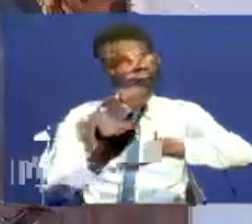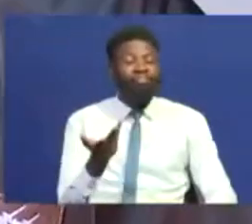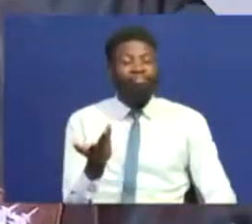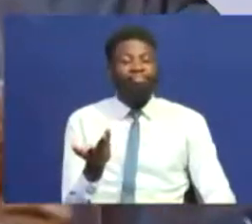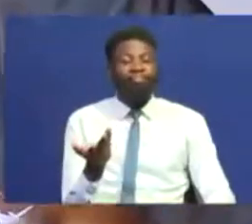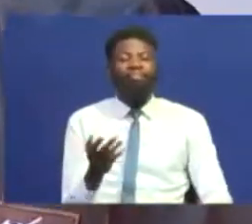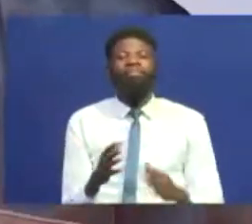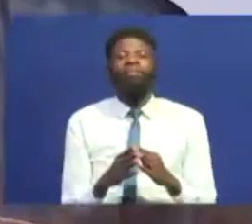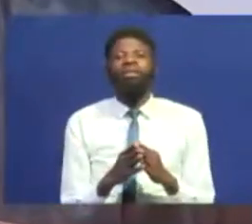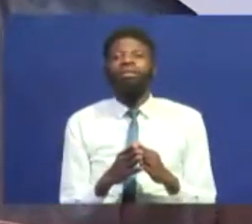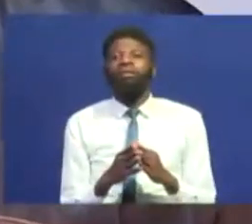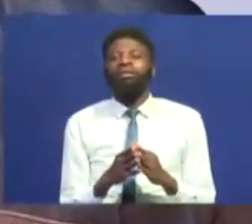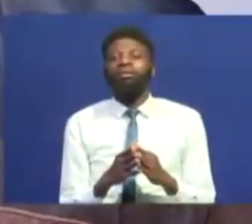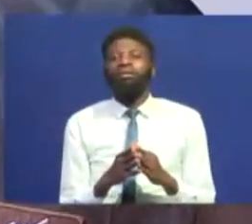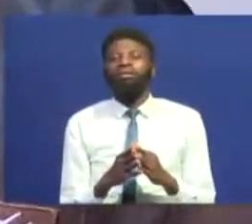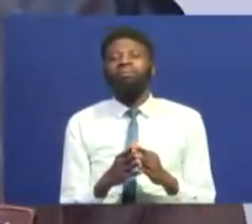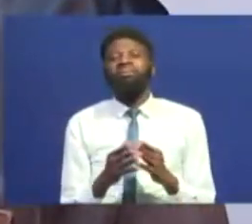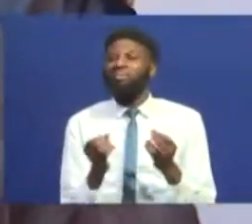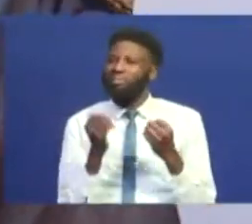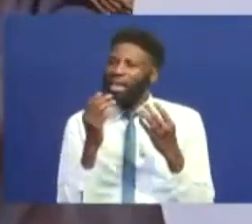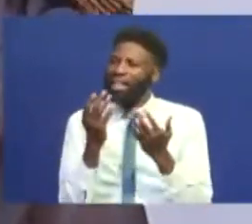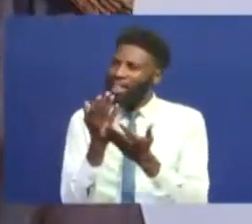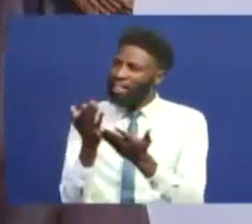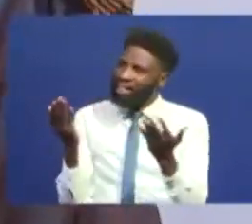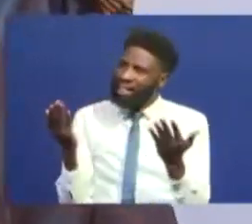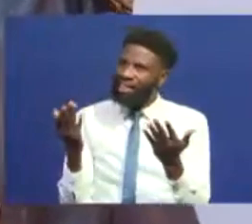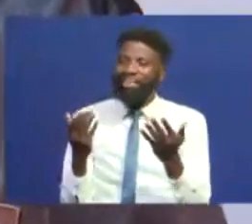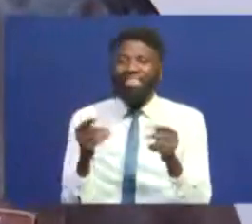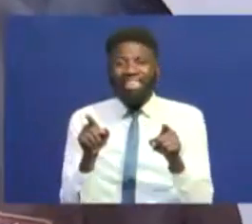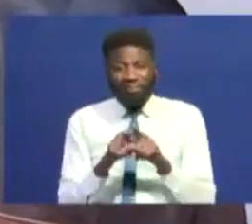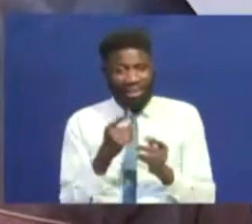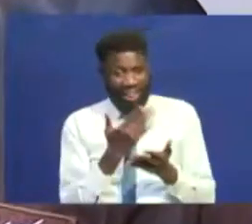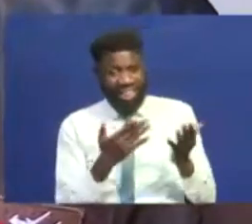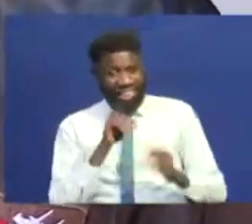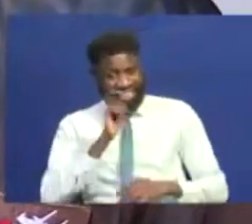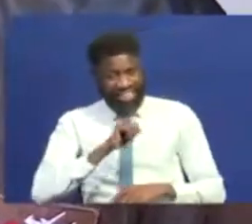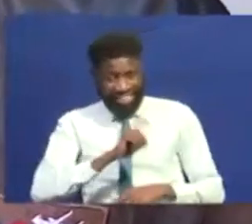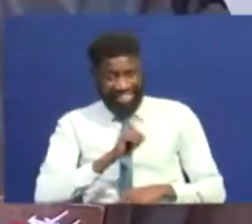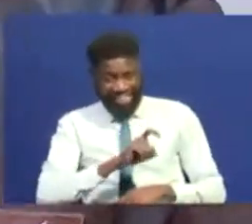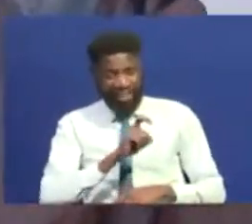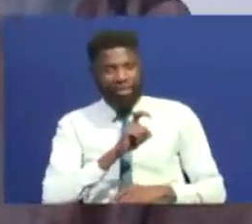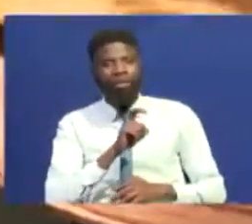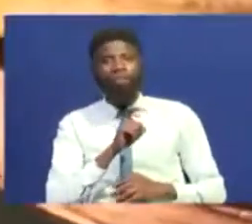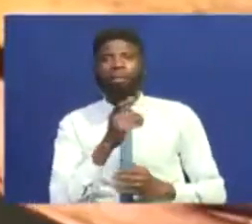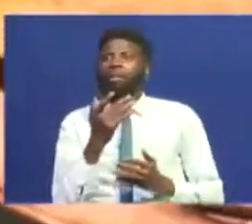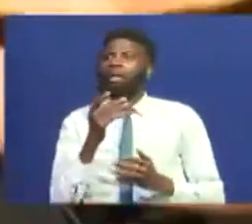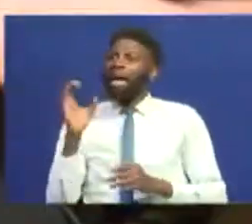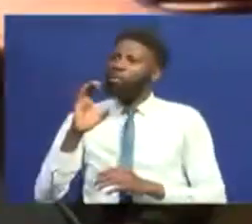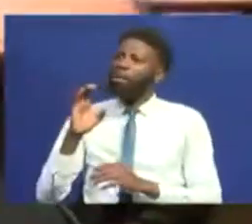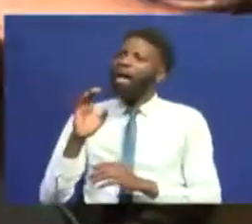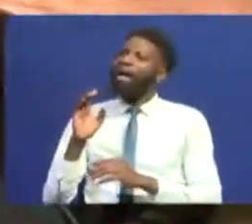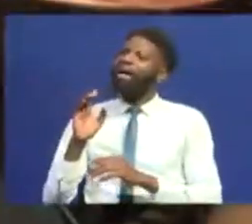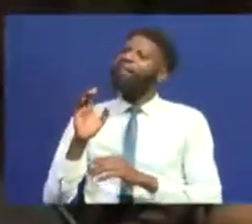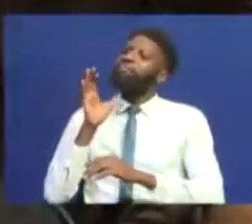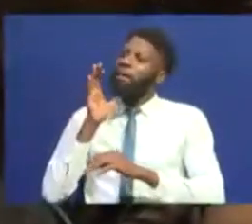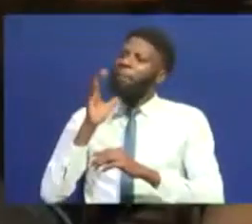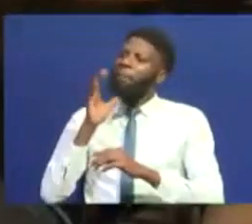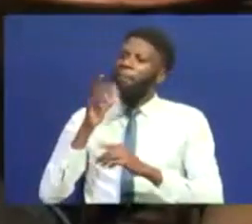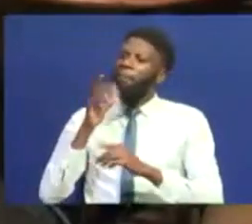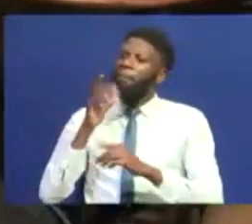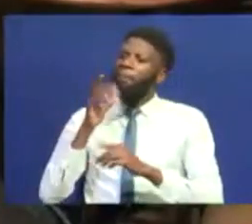Na bado buy ni wako, na sasa tuseme hii material yenyewe haiko. Unaona, so kazi na bado saa zingine kazi iko chini.